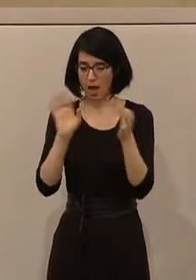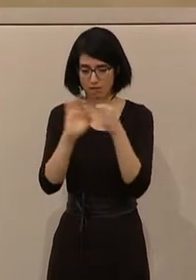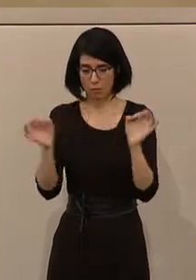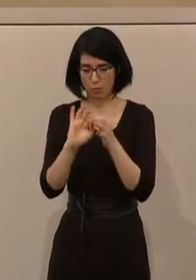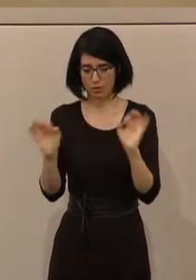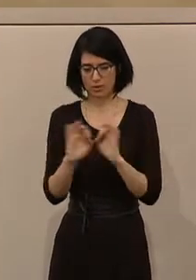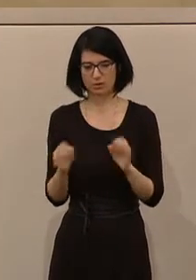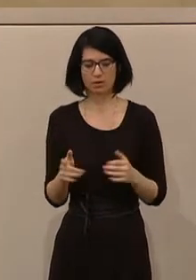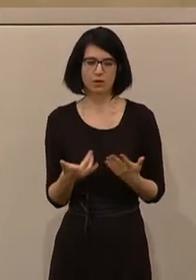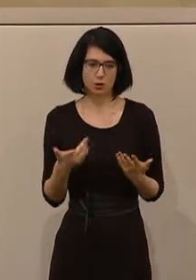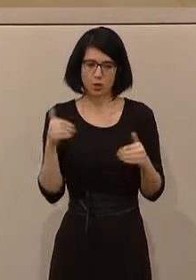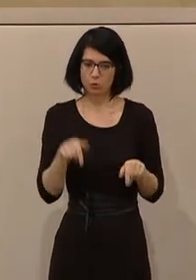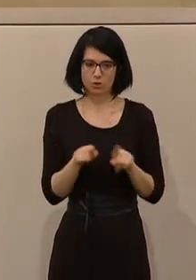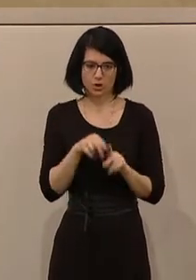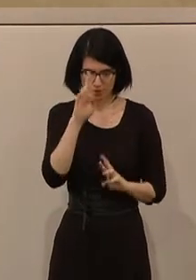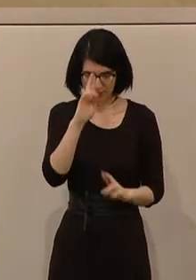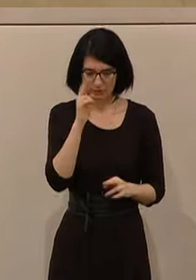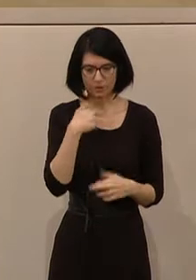gilt es auch einmal anzuerkennen.